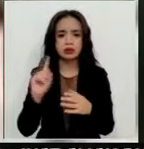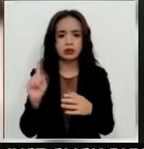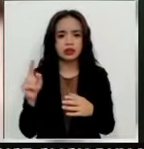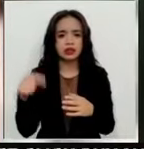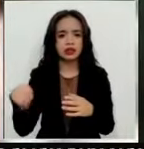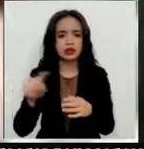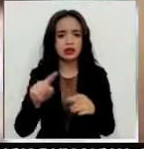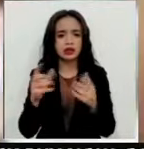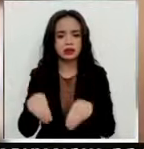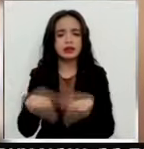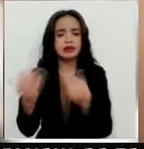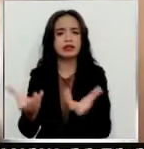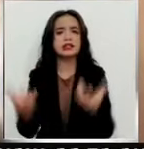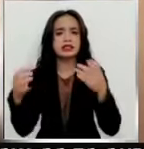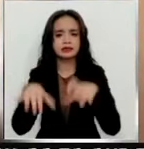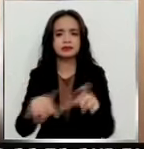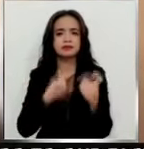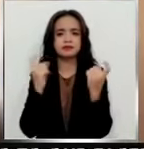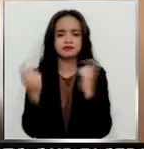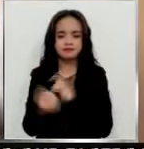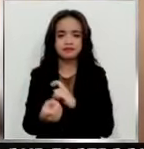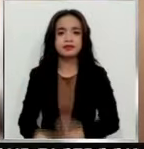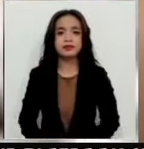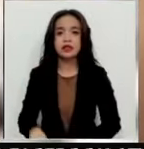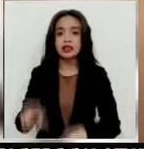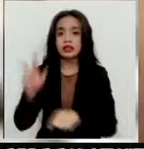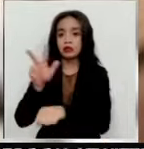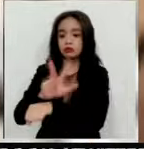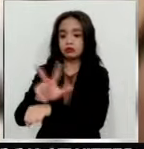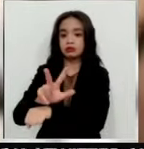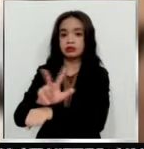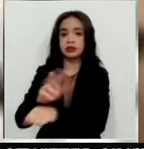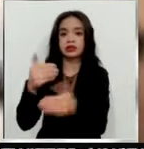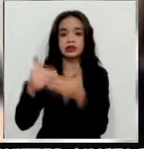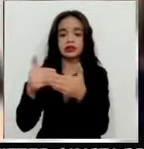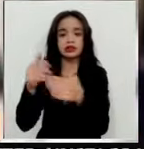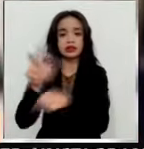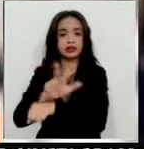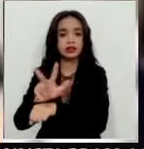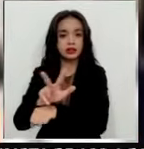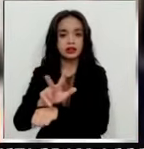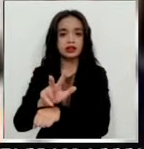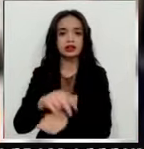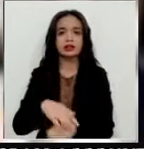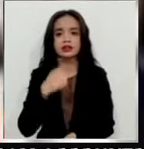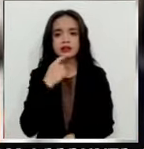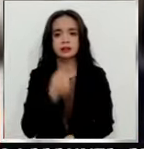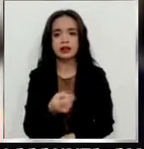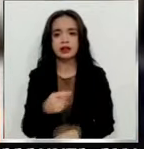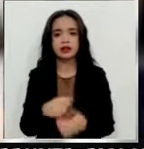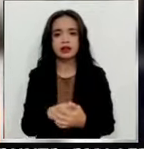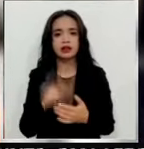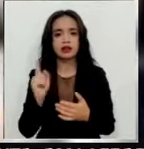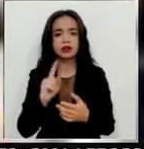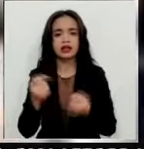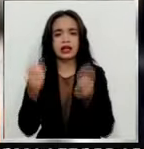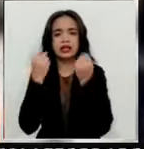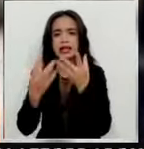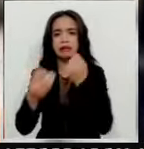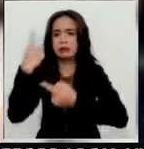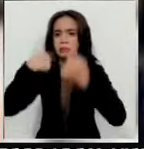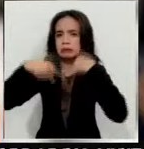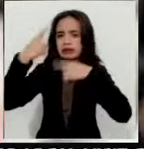na papasok kayo dito. Mag-aalas 3 ng hapon, sa hudyat ng warden, bumaha ng luha sa loob ng